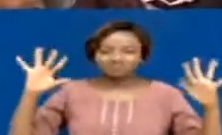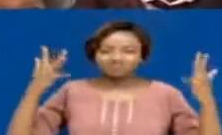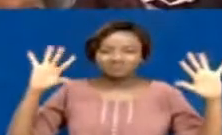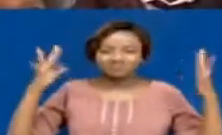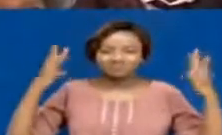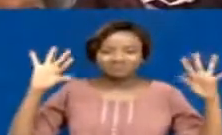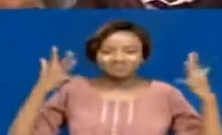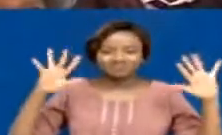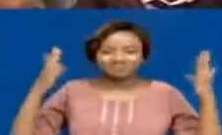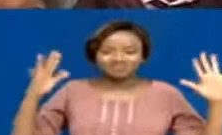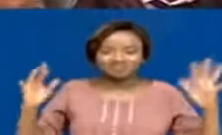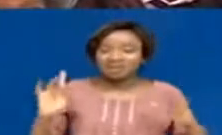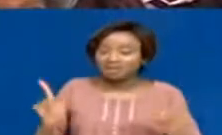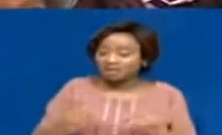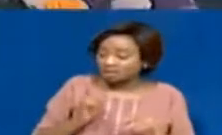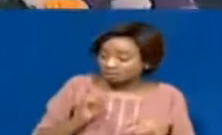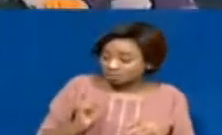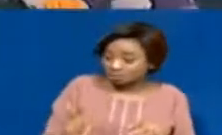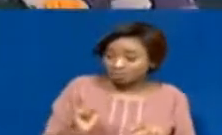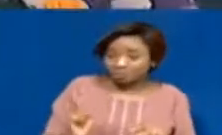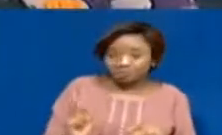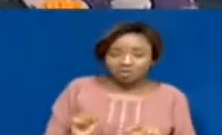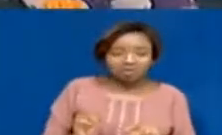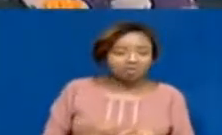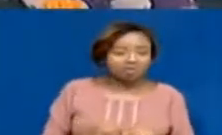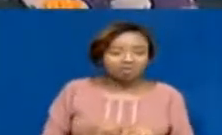Ambaye ametendea inchi,